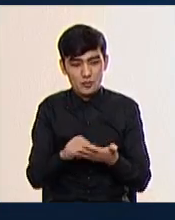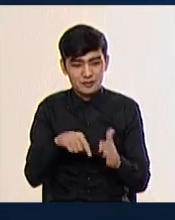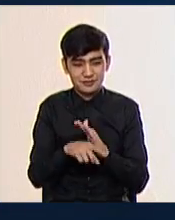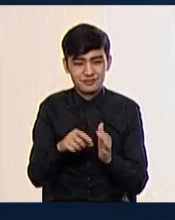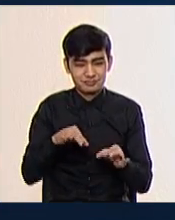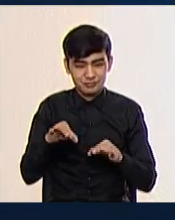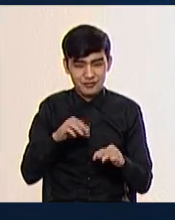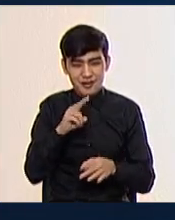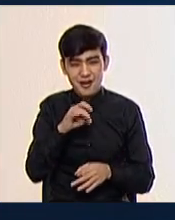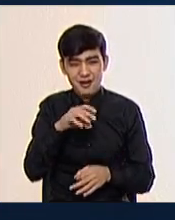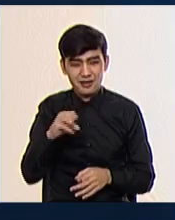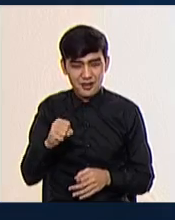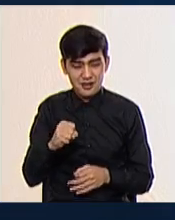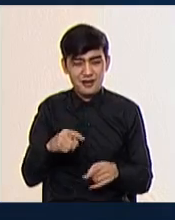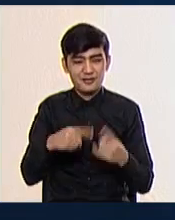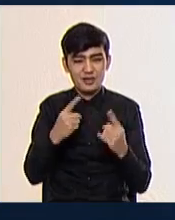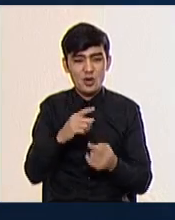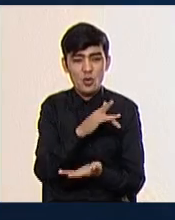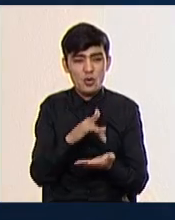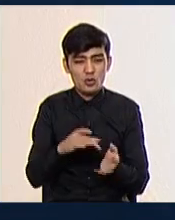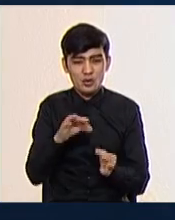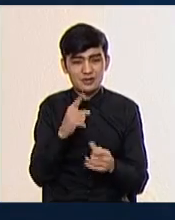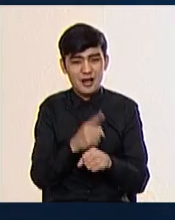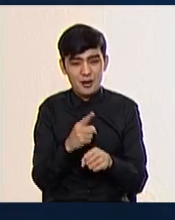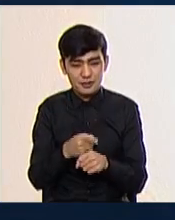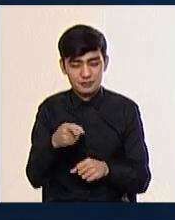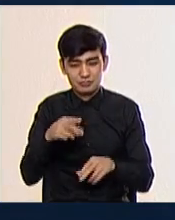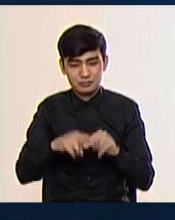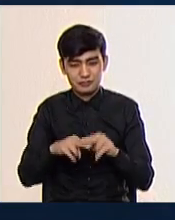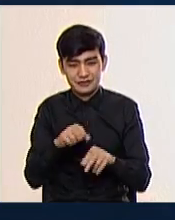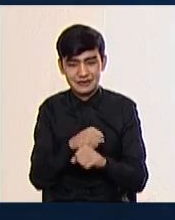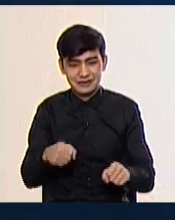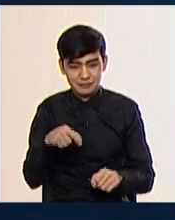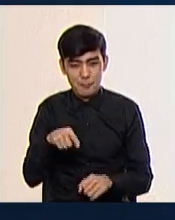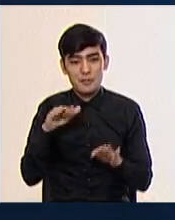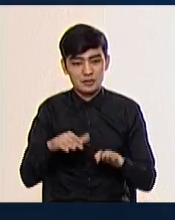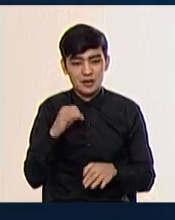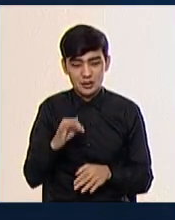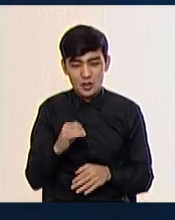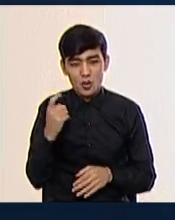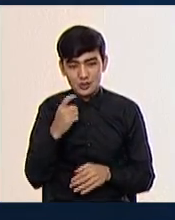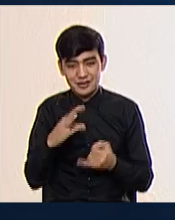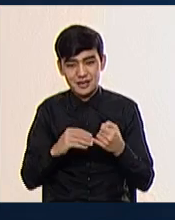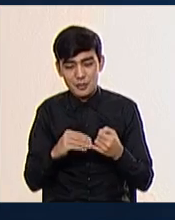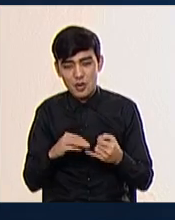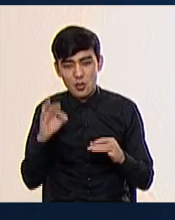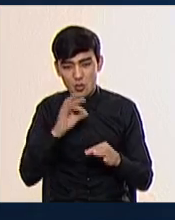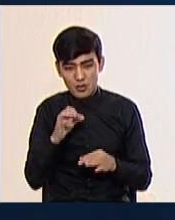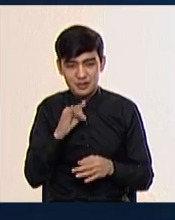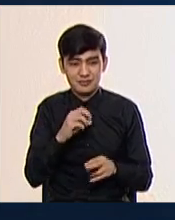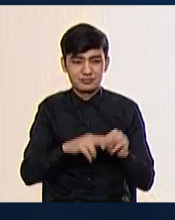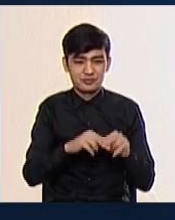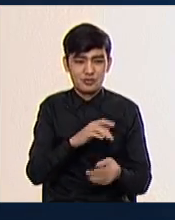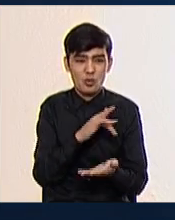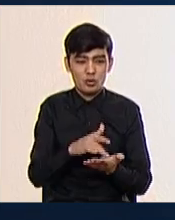дорожной карте, развития города прописан запрет на уплотнение жилого массива. Да и в отделе земельных отношений и